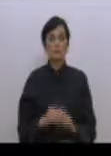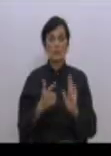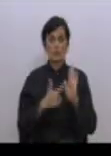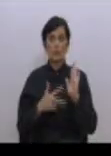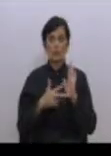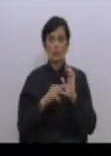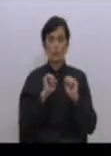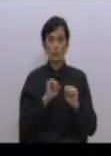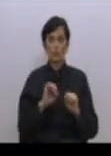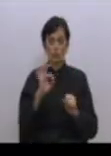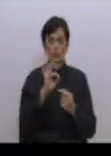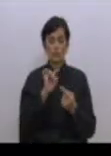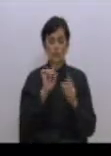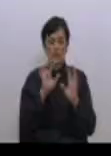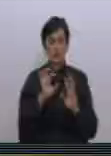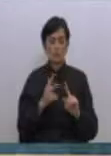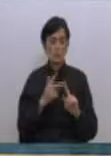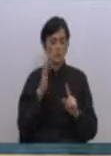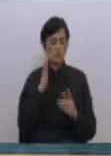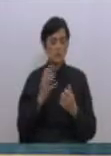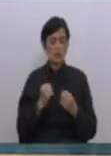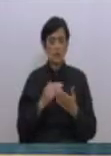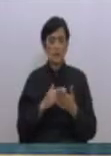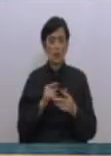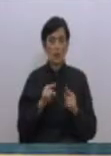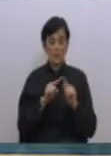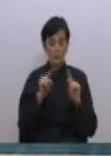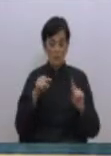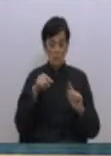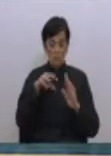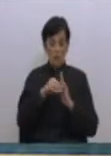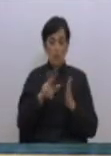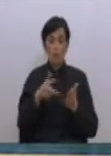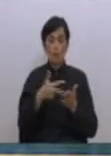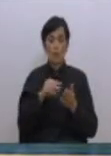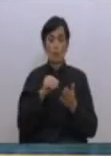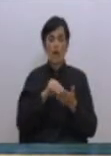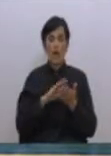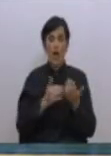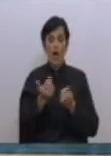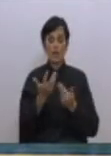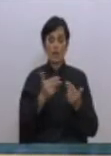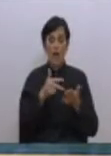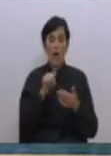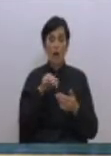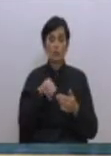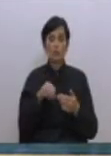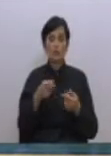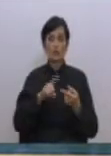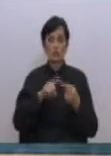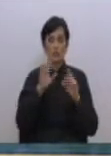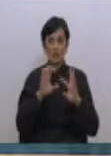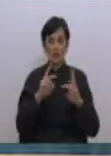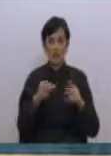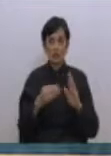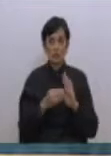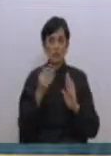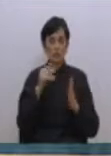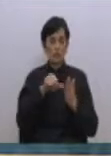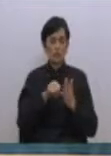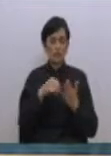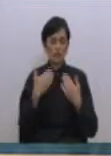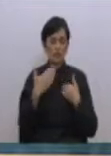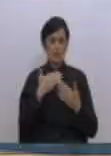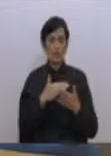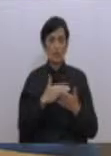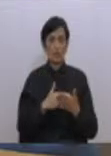Samozat Trametim Mohre, nu uitați să ne canonii mei sunt măsurat mirebuli. Am o pachetă, buhalturi agresivi, angajați gebisa, dar auditi și să-i canonii sunt măsurat mirebuli, tot ce ar tot kenchiscos